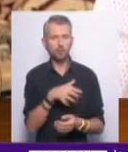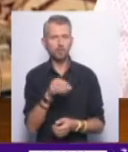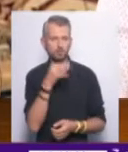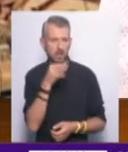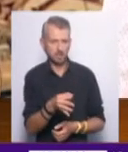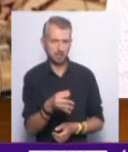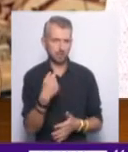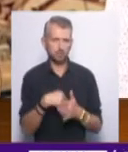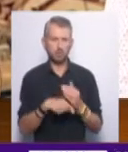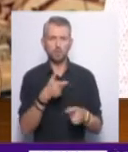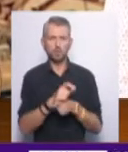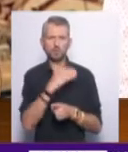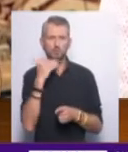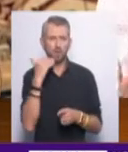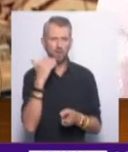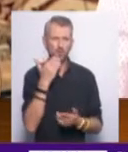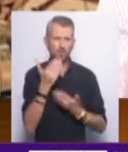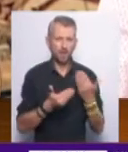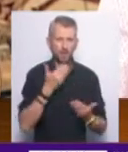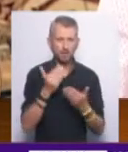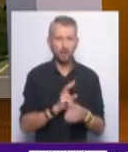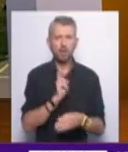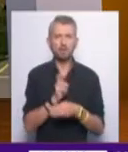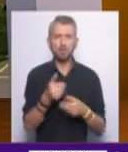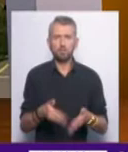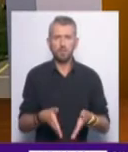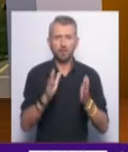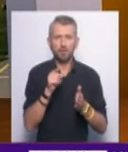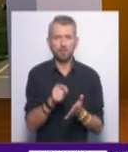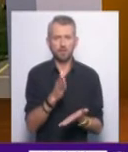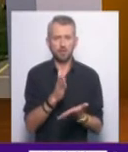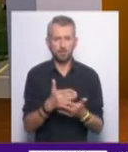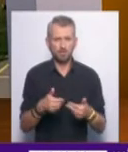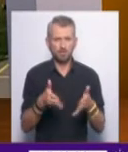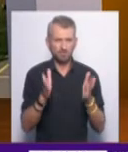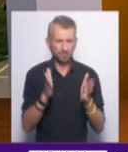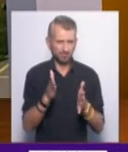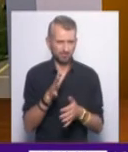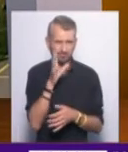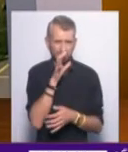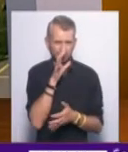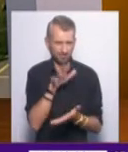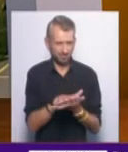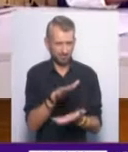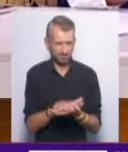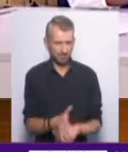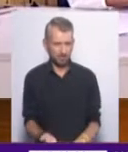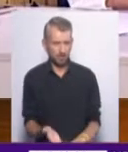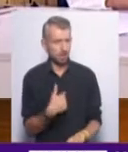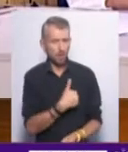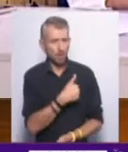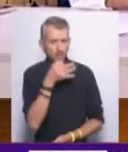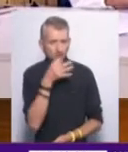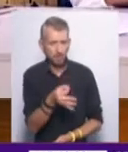бо дуже багато звернень, заходиш в під'їзд, а вони мають під'їзди неохайний вигляд. То я хочу сказати, що